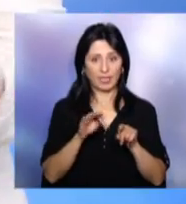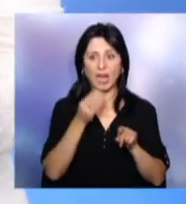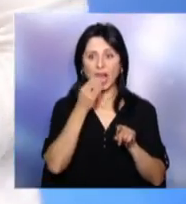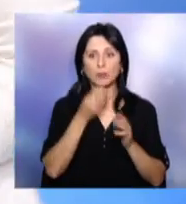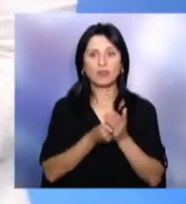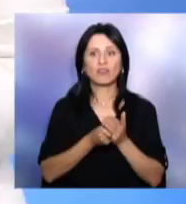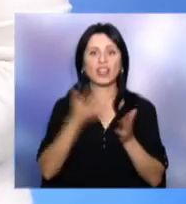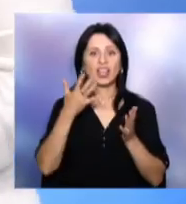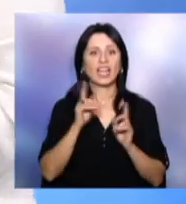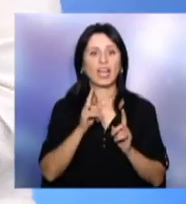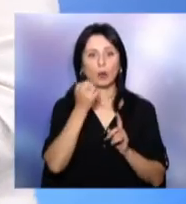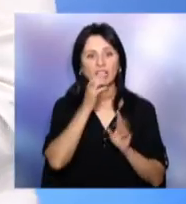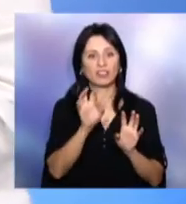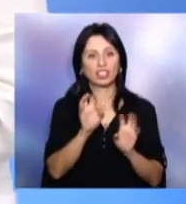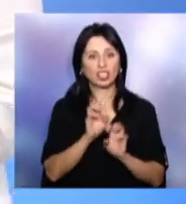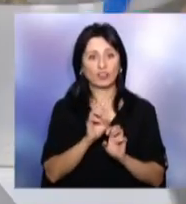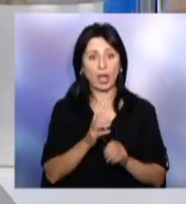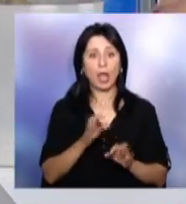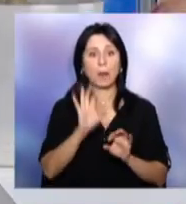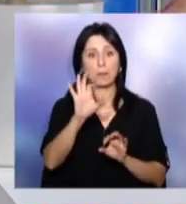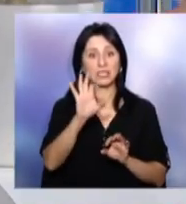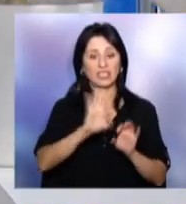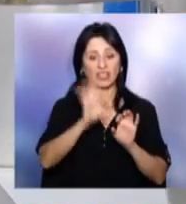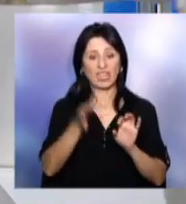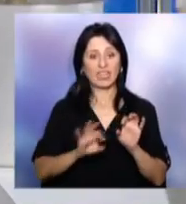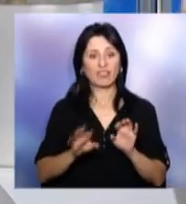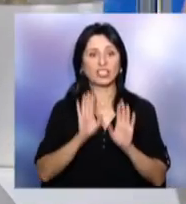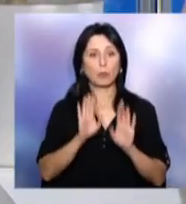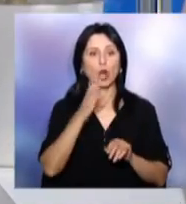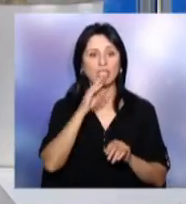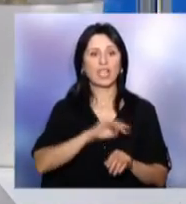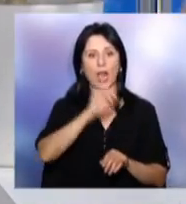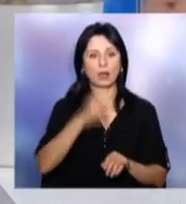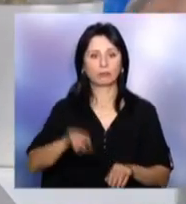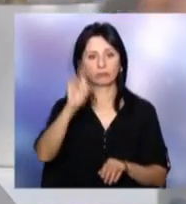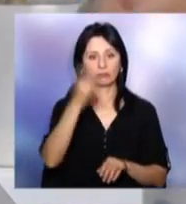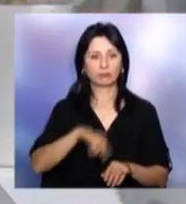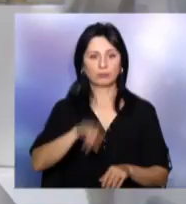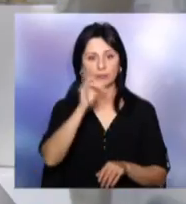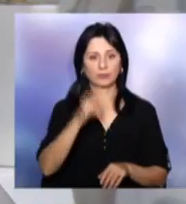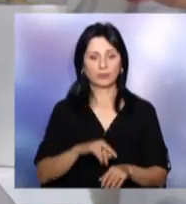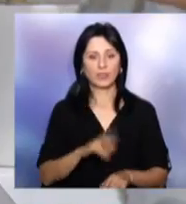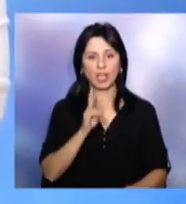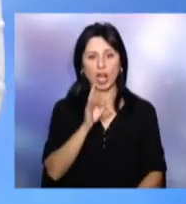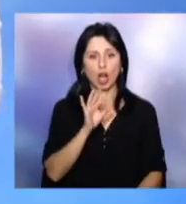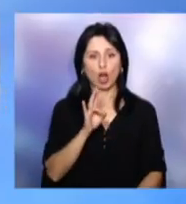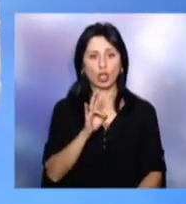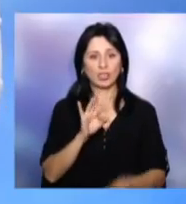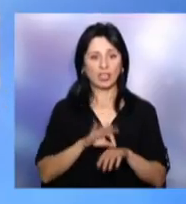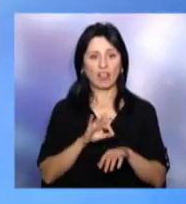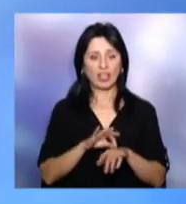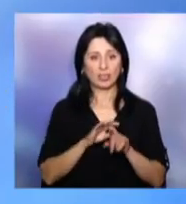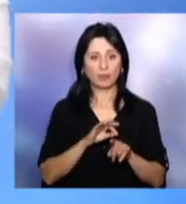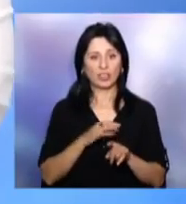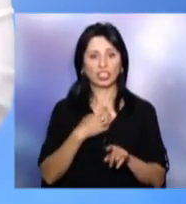საკვებად ღირებული ნივთიერებების შეწოვა, ხოლო მსხვილ ნაწლავში ხდება მხოლოდ წყლის შეწოვა. კრონის დაავადების დროს